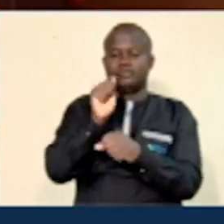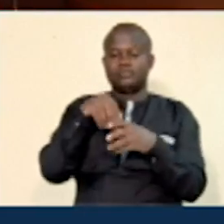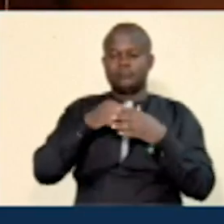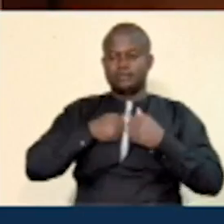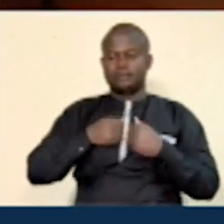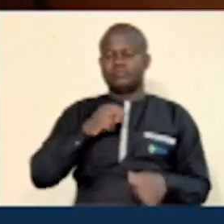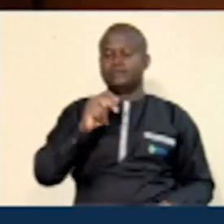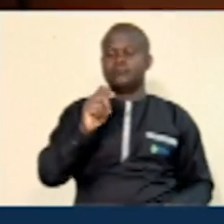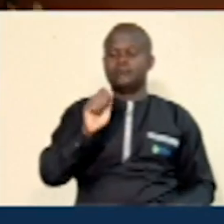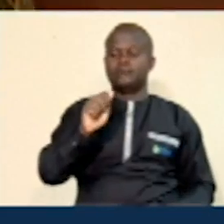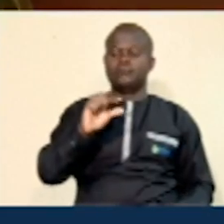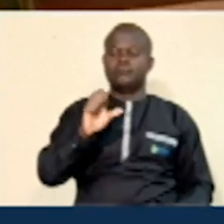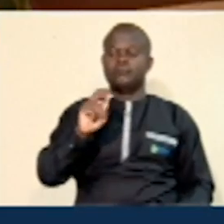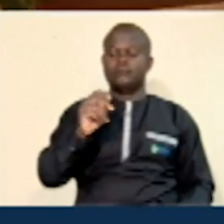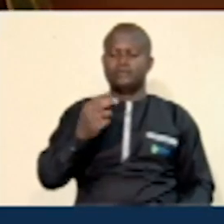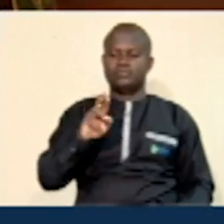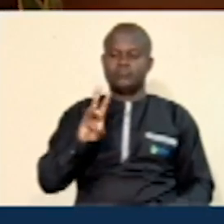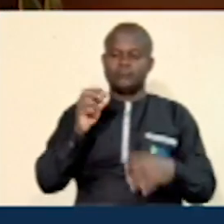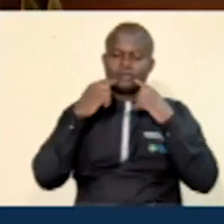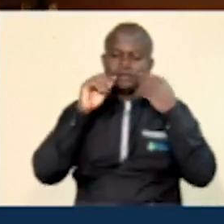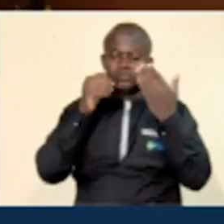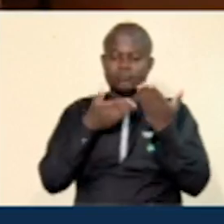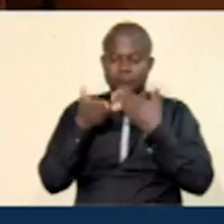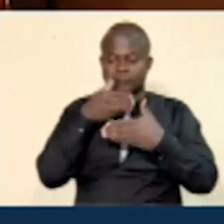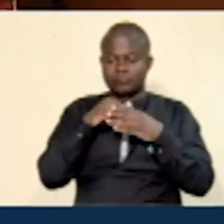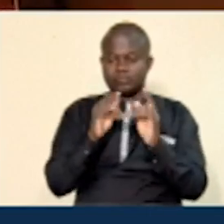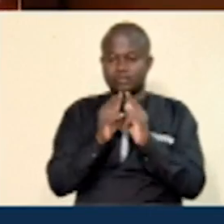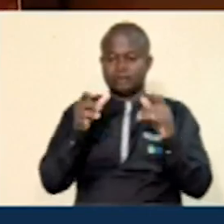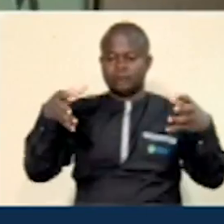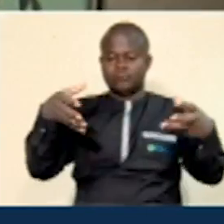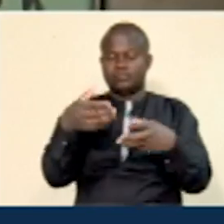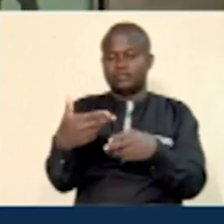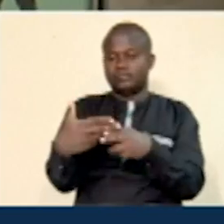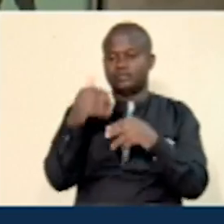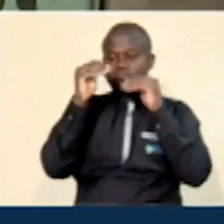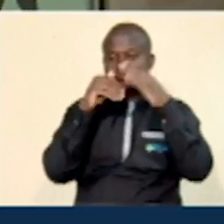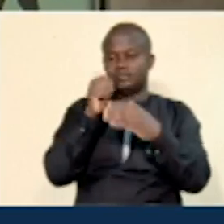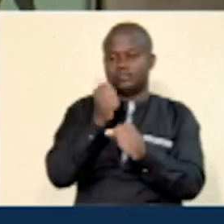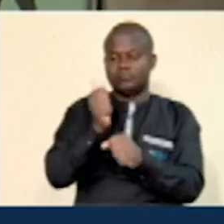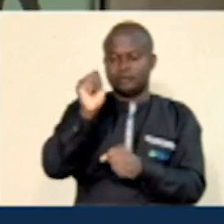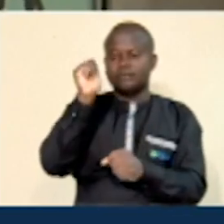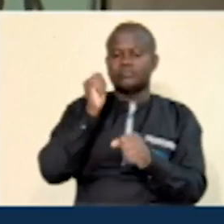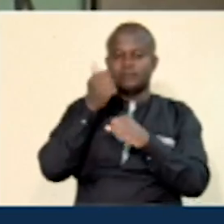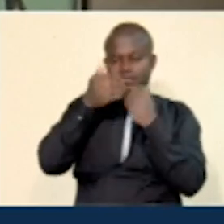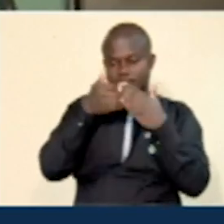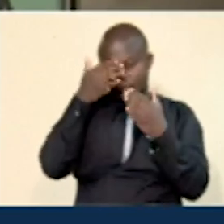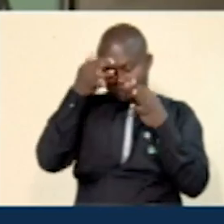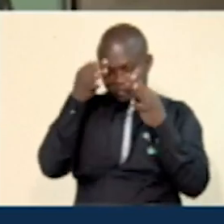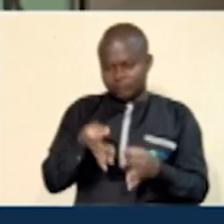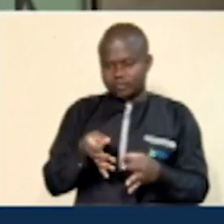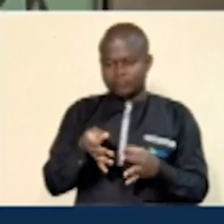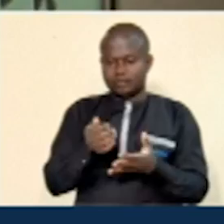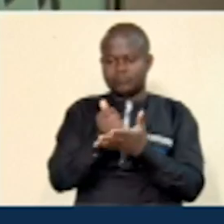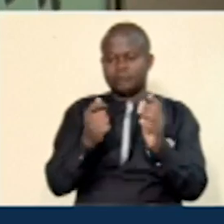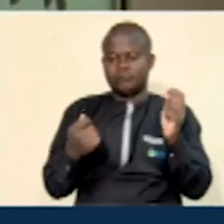Rwanda Ntagengerwa Theonest avuga ko iki kibazo kizaganirwaho mu nama izahuza vuba inzego z'abikorera maze gifatirwe imyanzuro iganisha